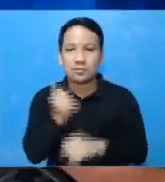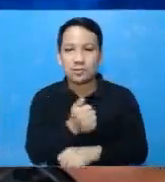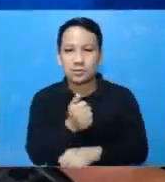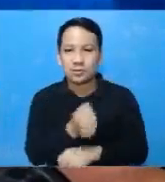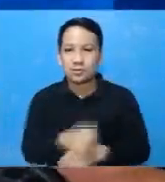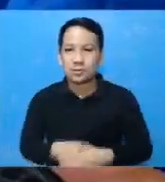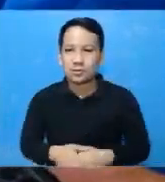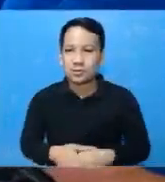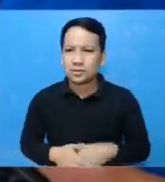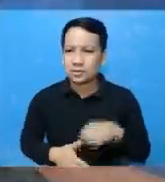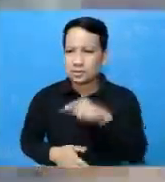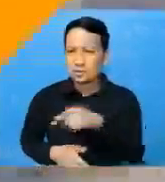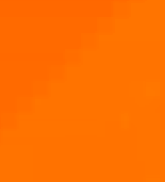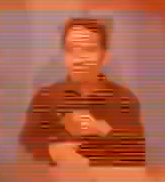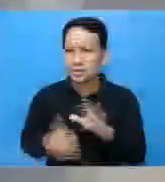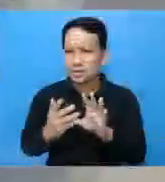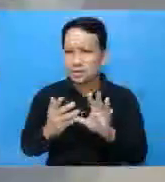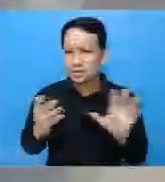sila.